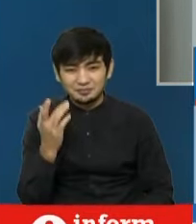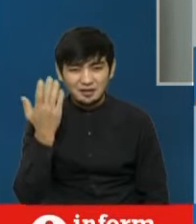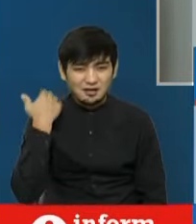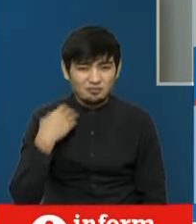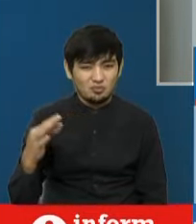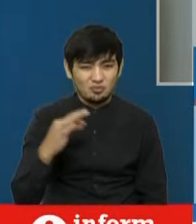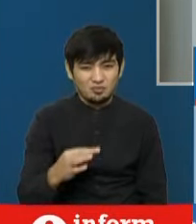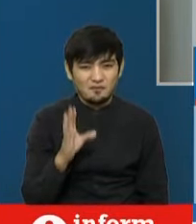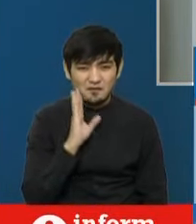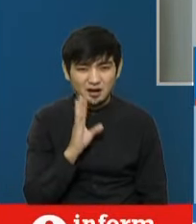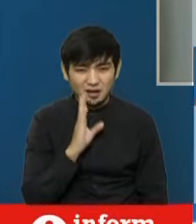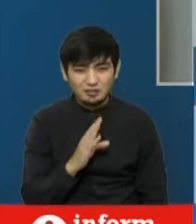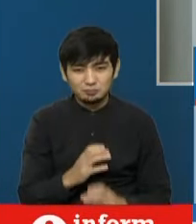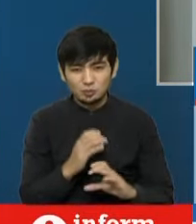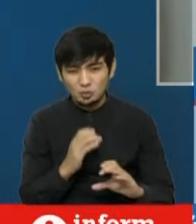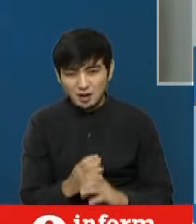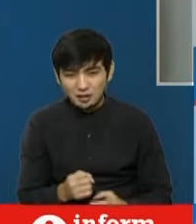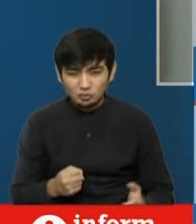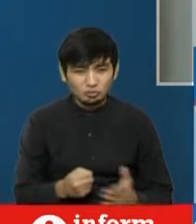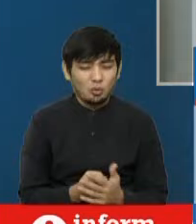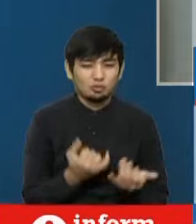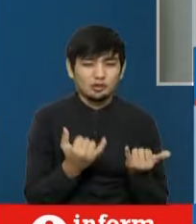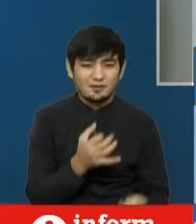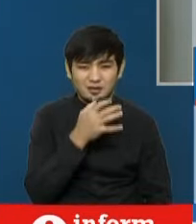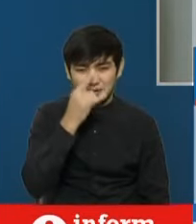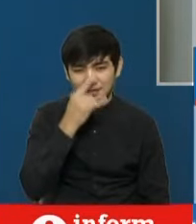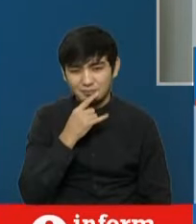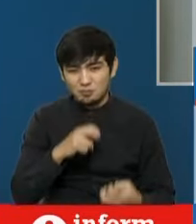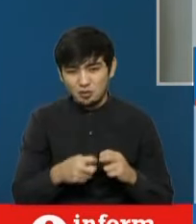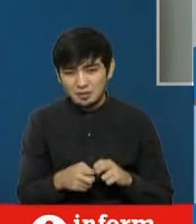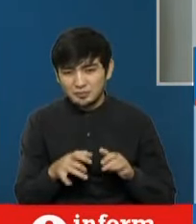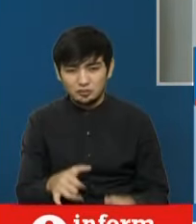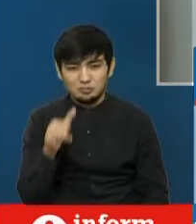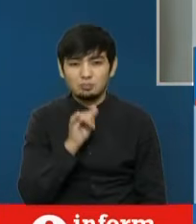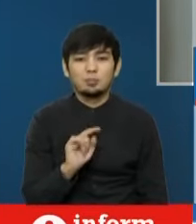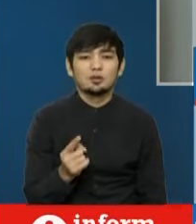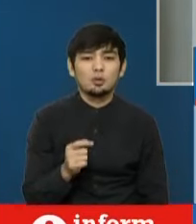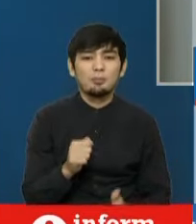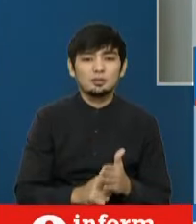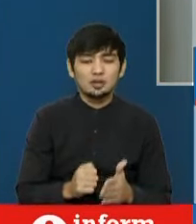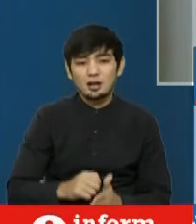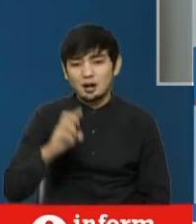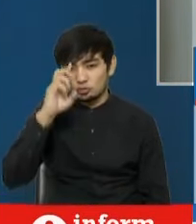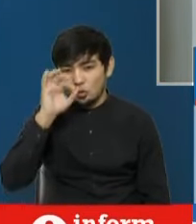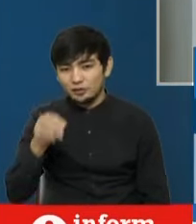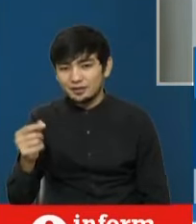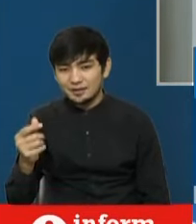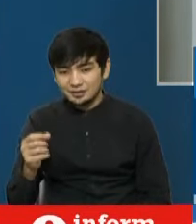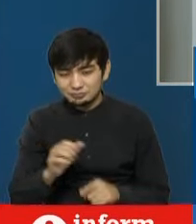жаңағы сумен қамтамасыз ету әлгі дейін осы Қазақстанда шешілмей жатыр. Неге? Себебі бюджеттен де бөлінген